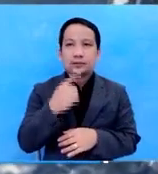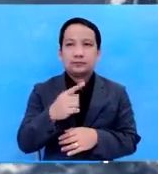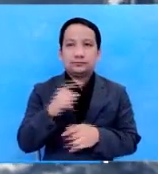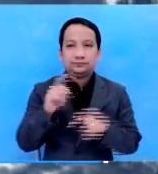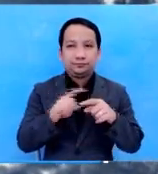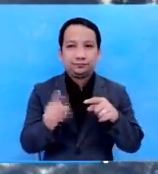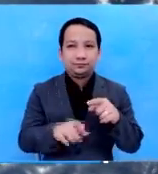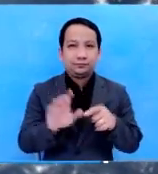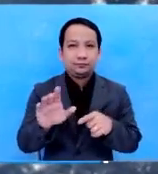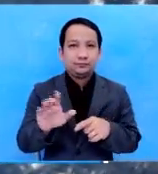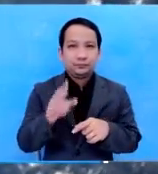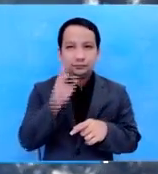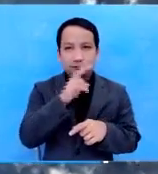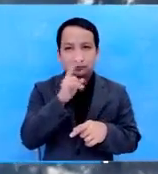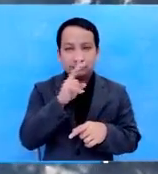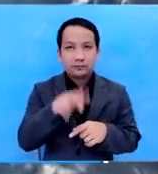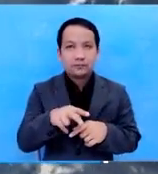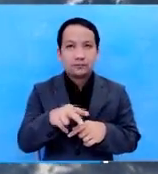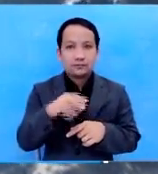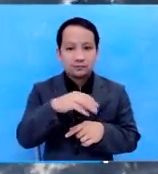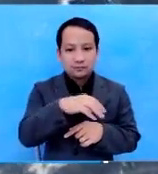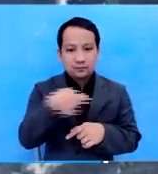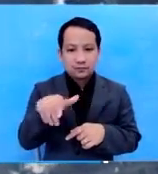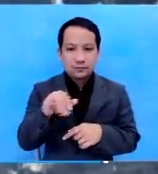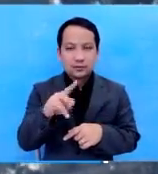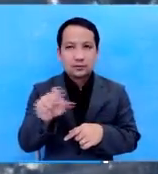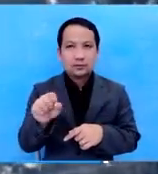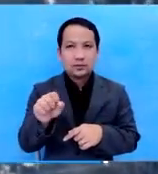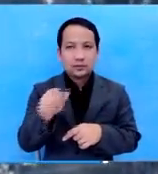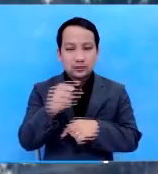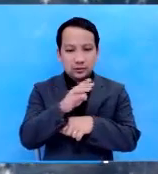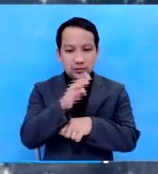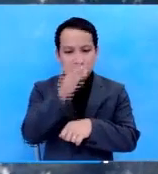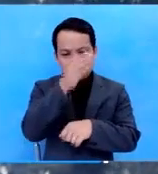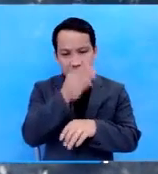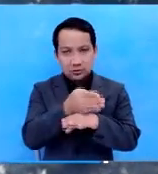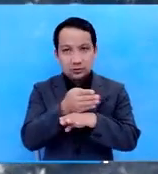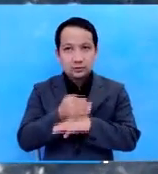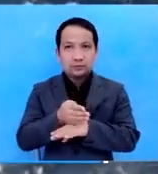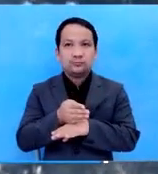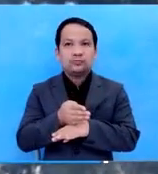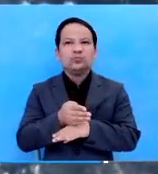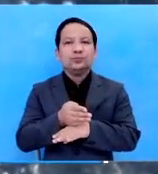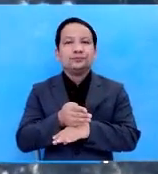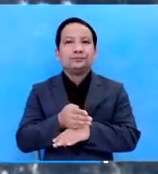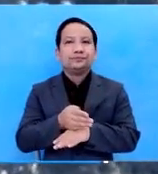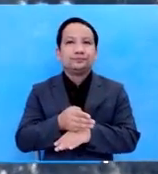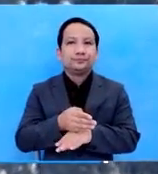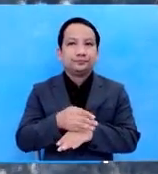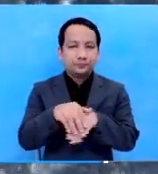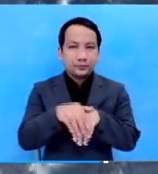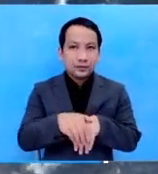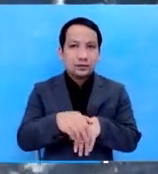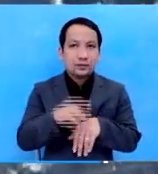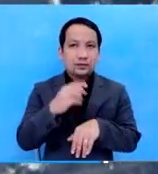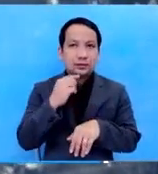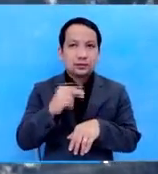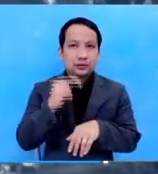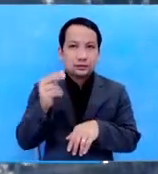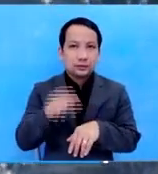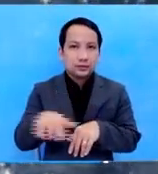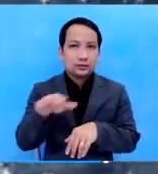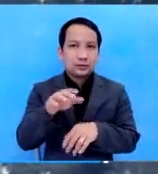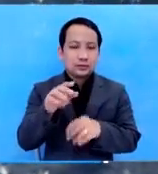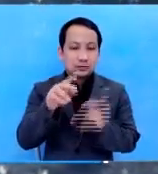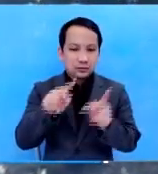sa Kabisayaan, Calabarzon, Bicol Region, Bataan, Mindoro Provinces, Marinduque, Romblon, northern portion ng Palawan kasama